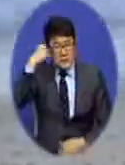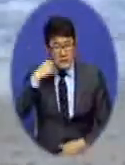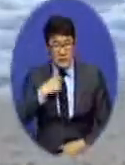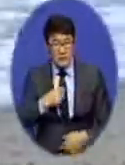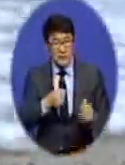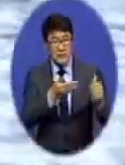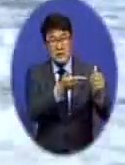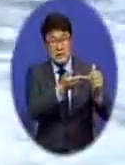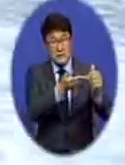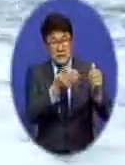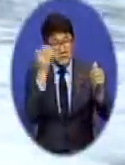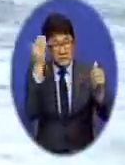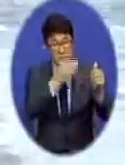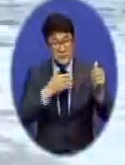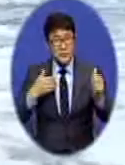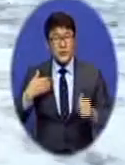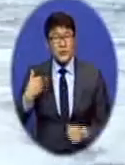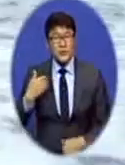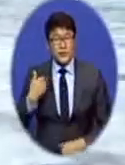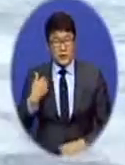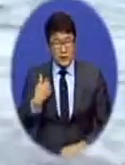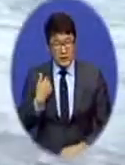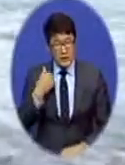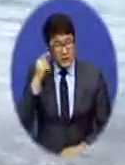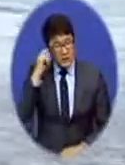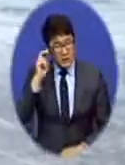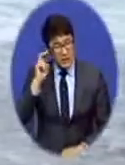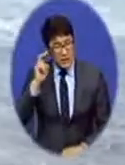그 사람은 모를 거야,